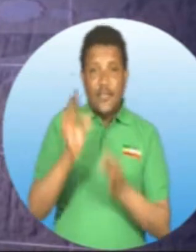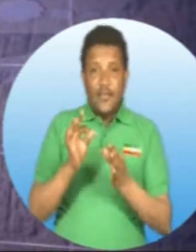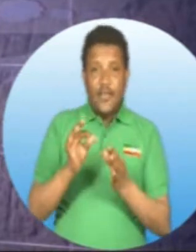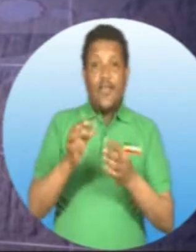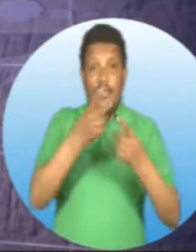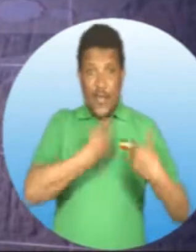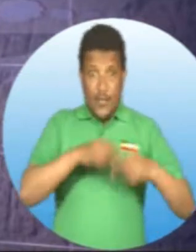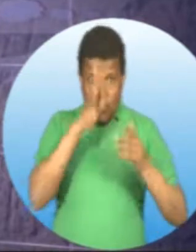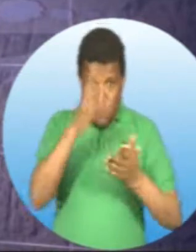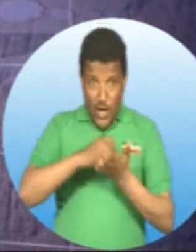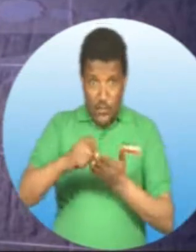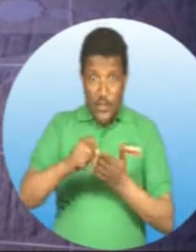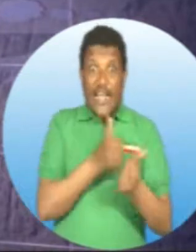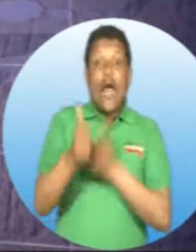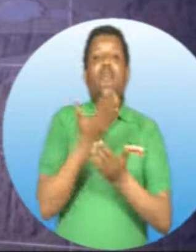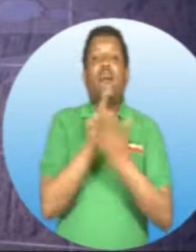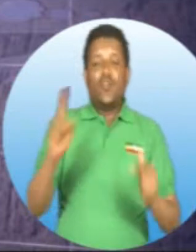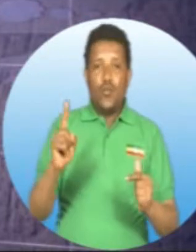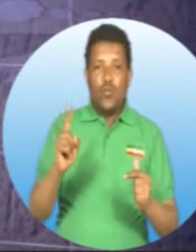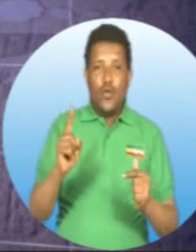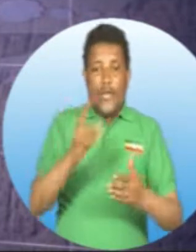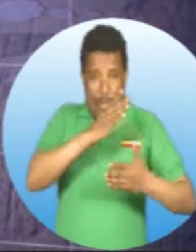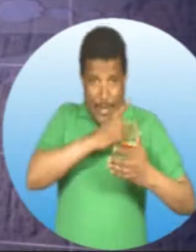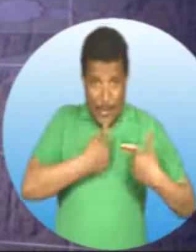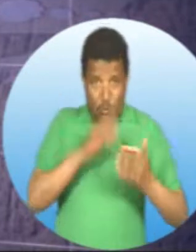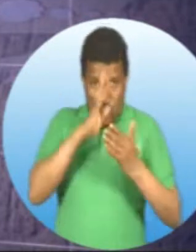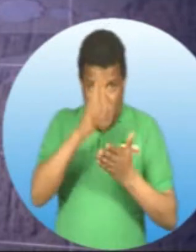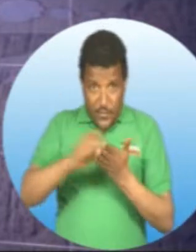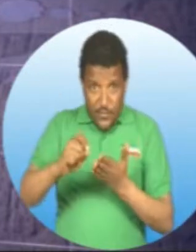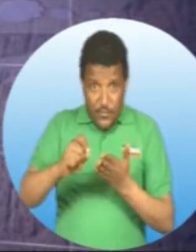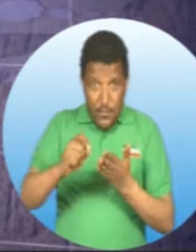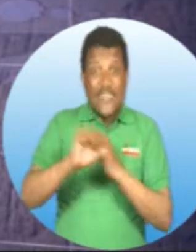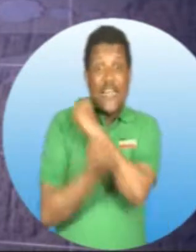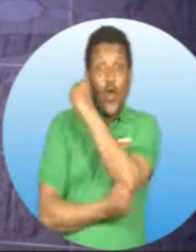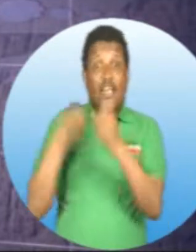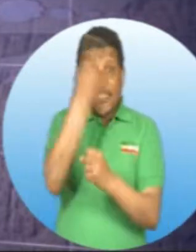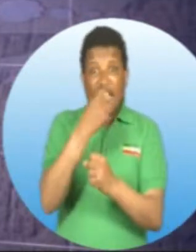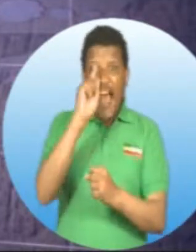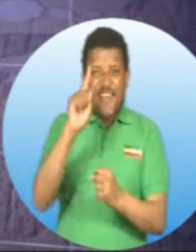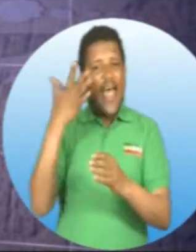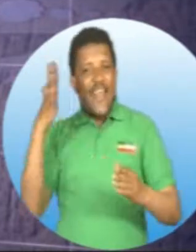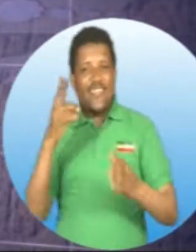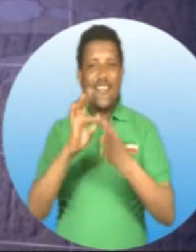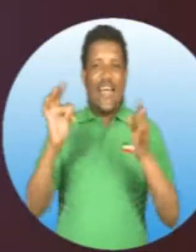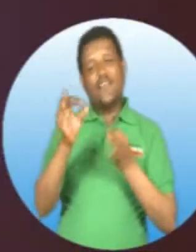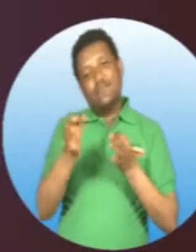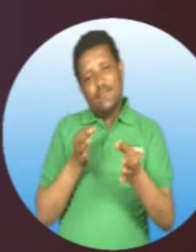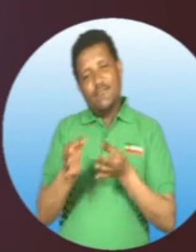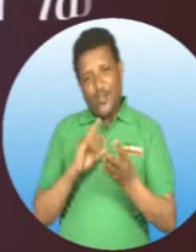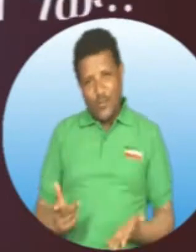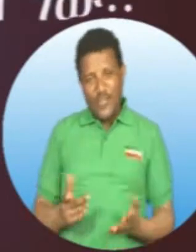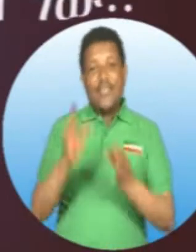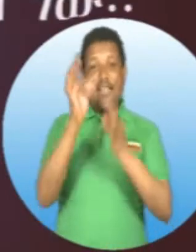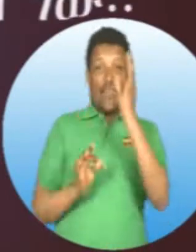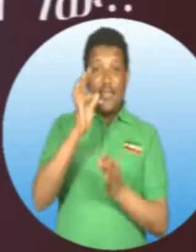ታሪክ ለልቦለድ ቀዳሚ ነገር ነው። የልቦለድ መሰረታዊ ገጽታ አንድ አይነት ታሪክ መተረኩ ነው።